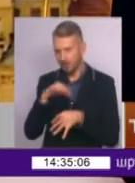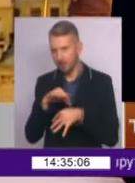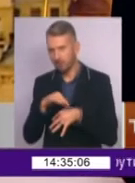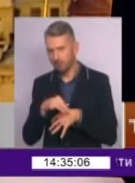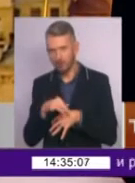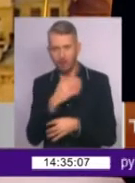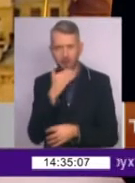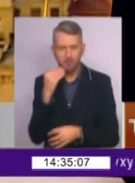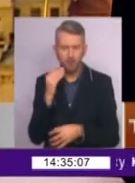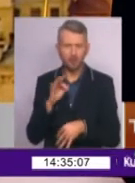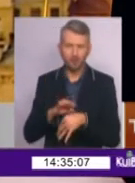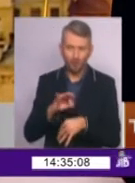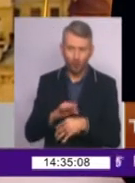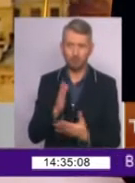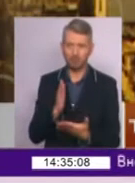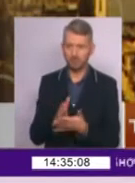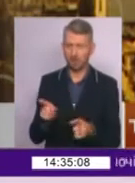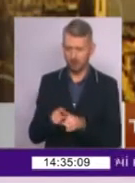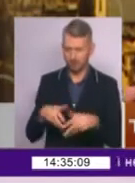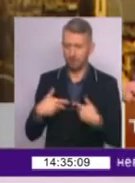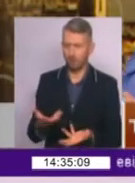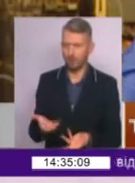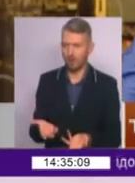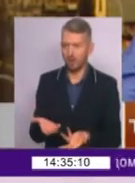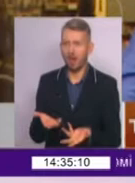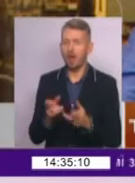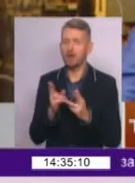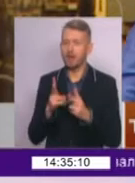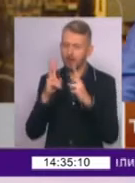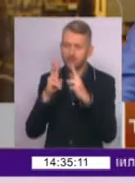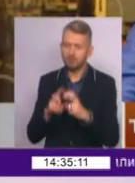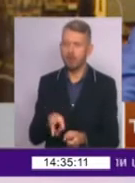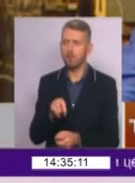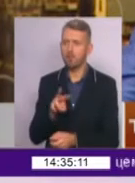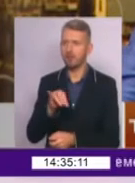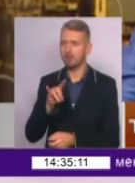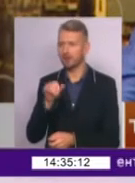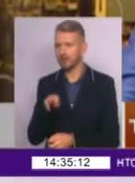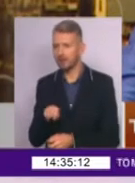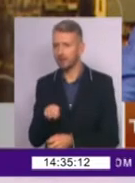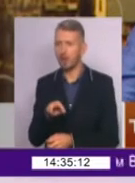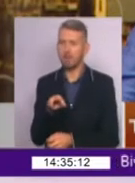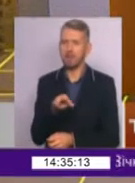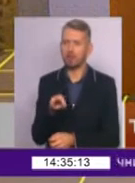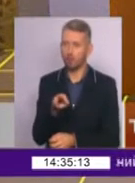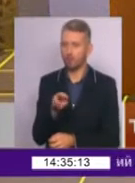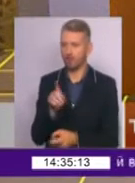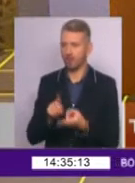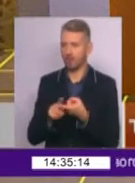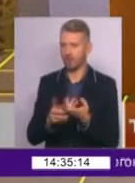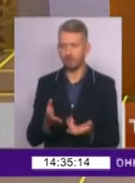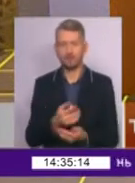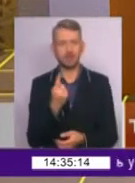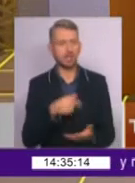При багатьох хворобах є такі симптоми. Яка ж діагностика менінгіту, менінгококової інфекції?